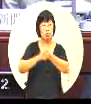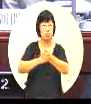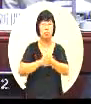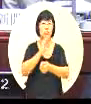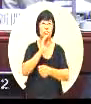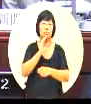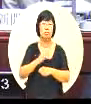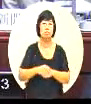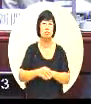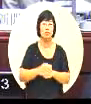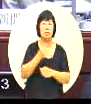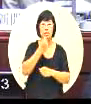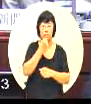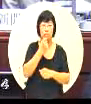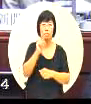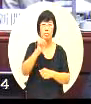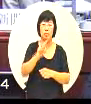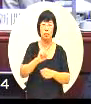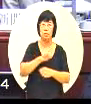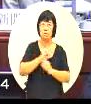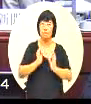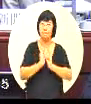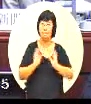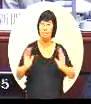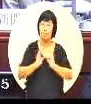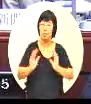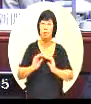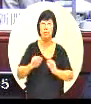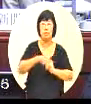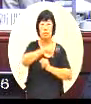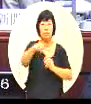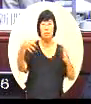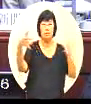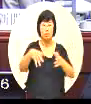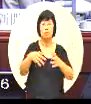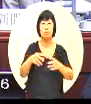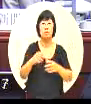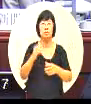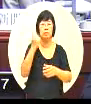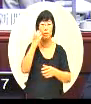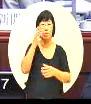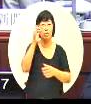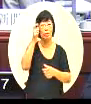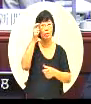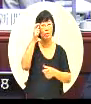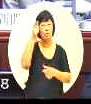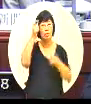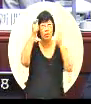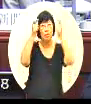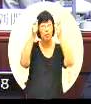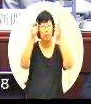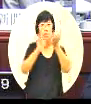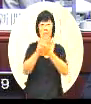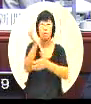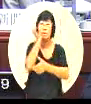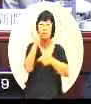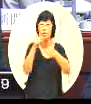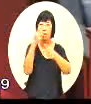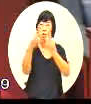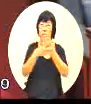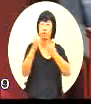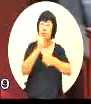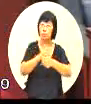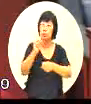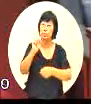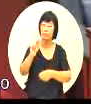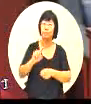我们都愿意用一个最开放，大家一起来看高雄未来石化业它的方向在哪里。 谢谢市长。